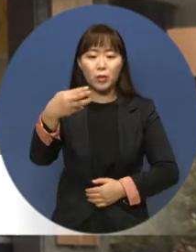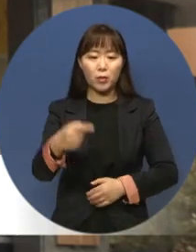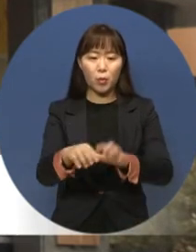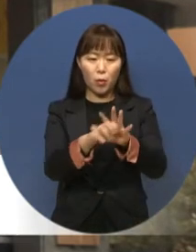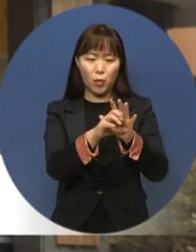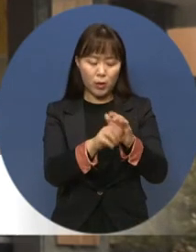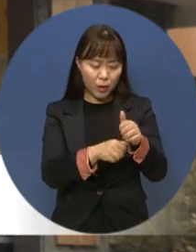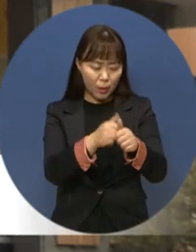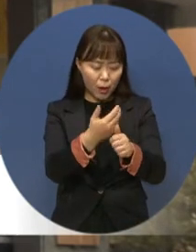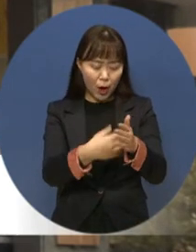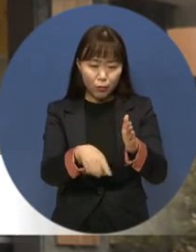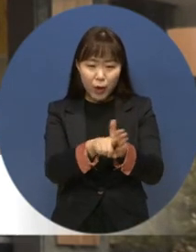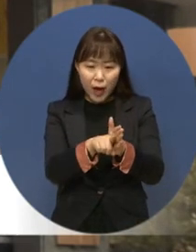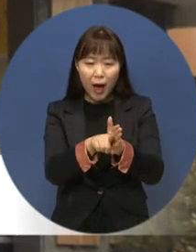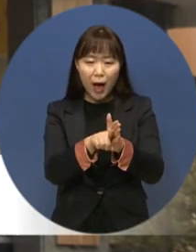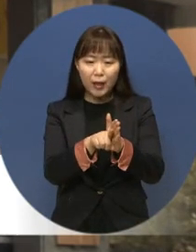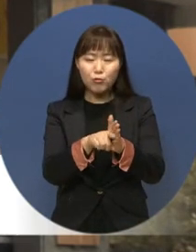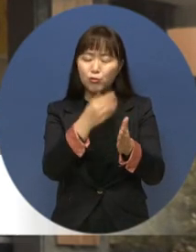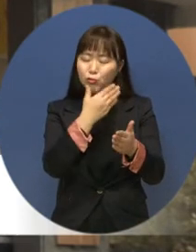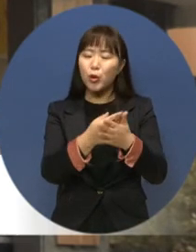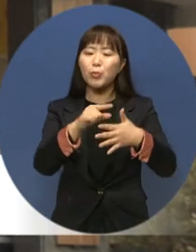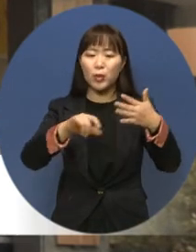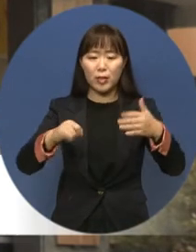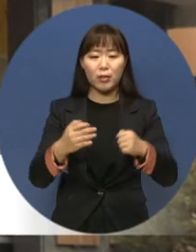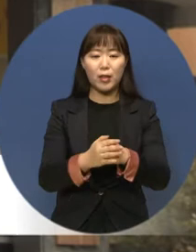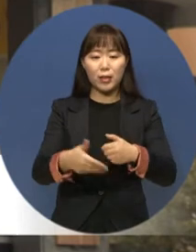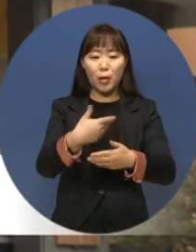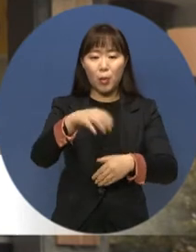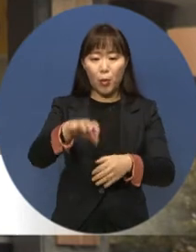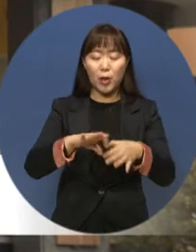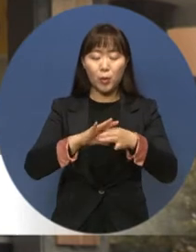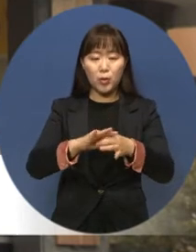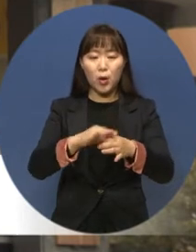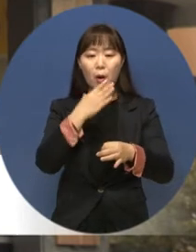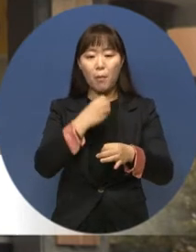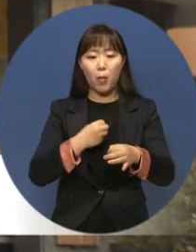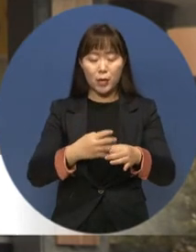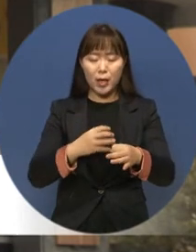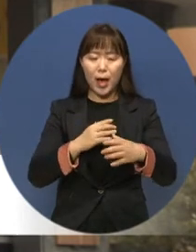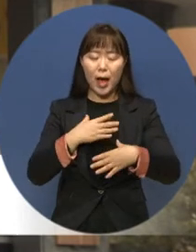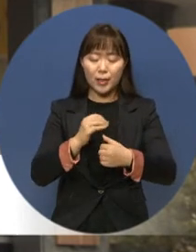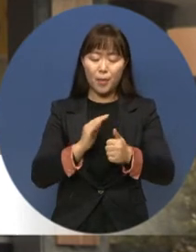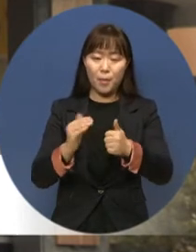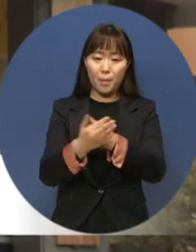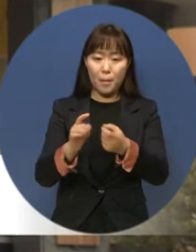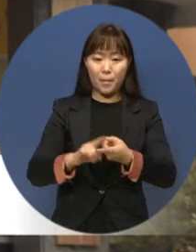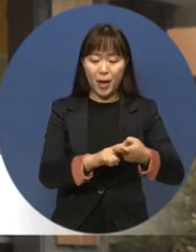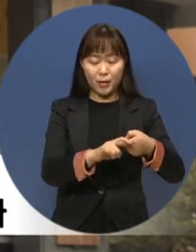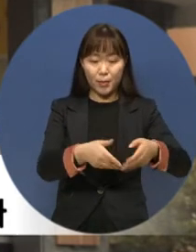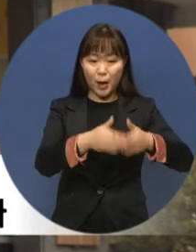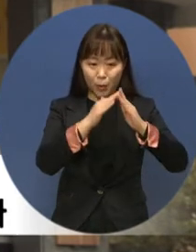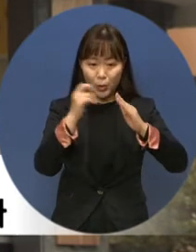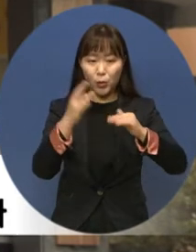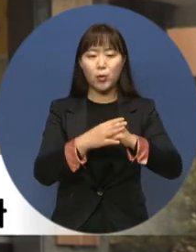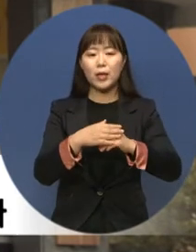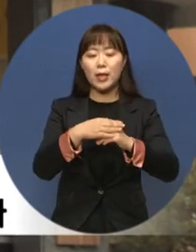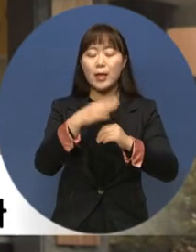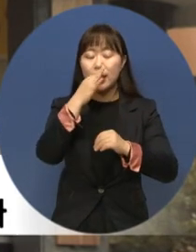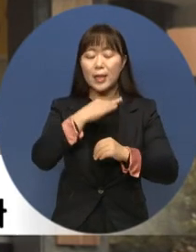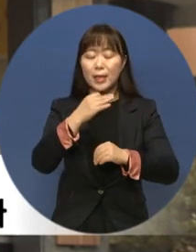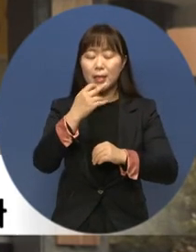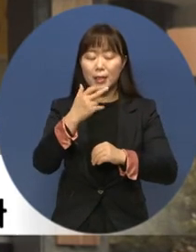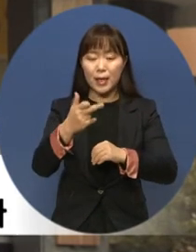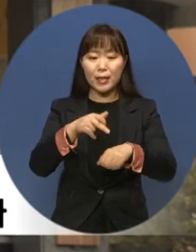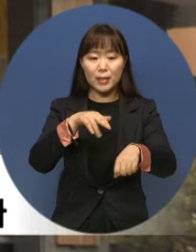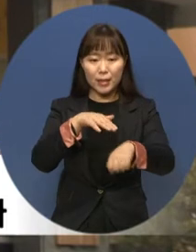익산시의 핵심 프로젝트입니다. 나눔곳간을 통해서 복지 안전망을 구축하고 익산형